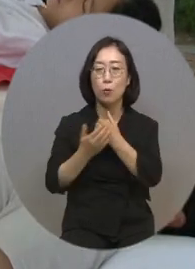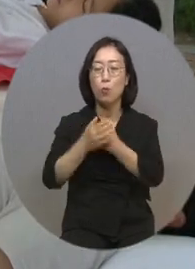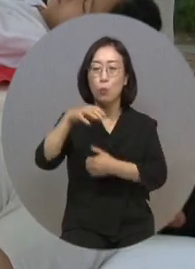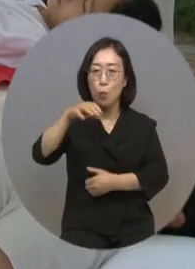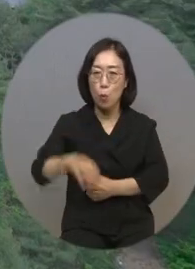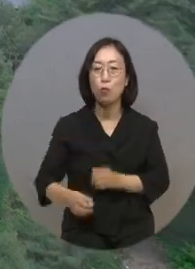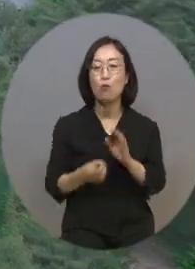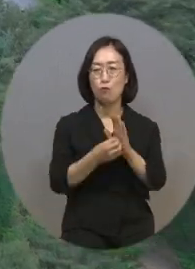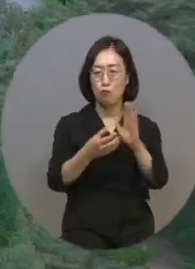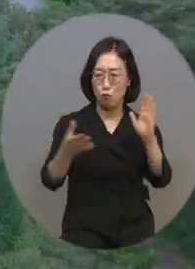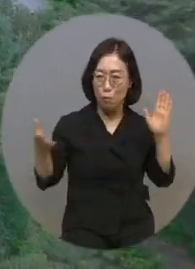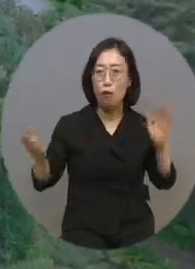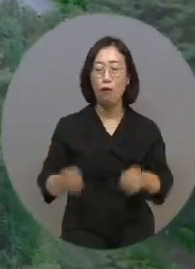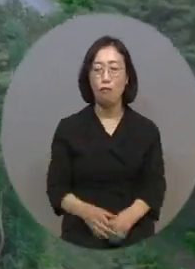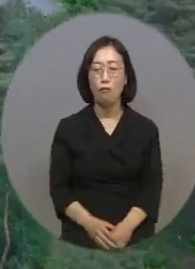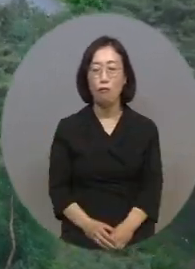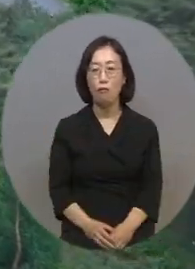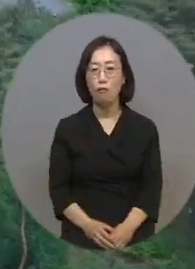있습니다.